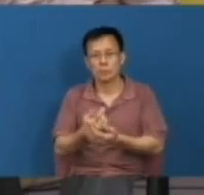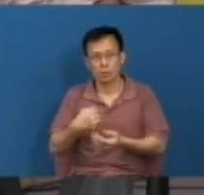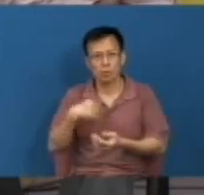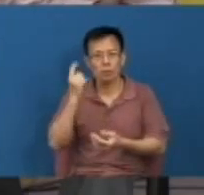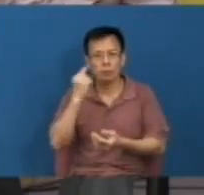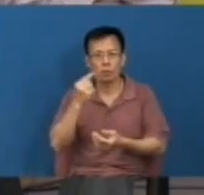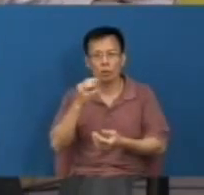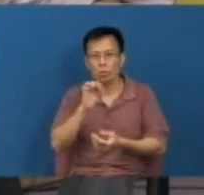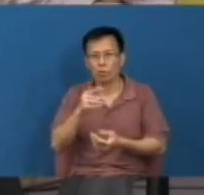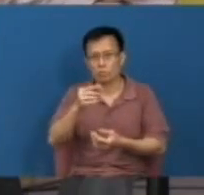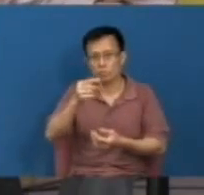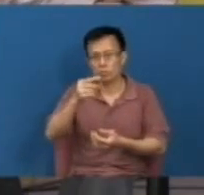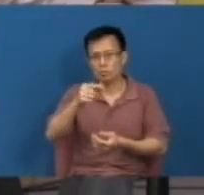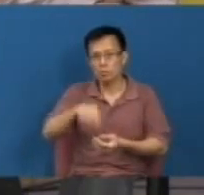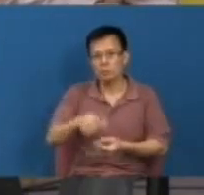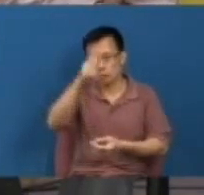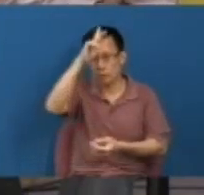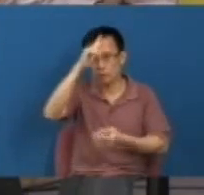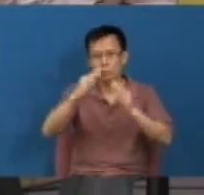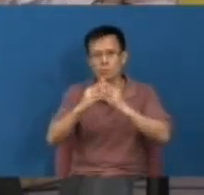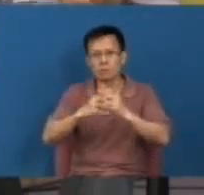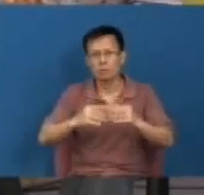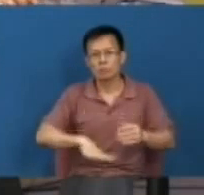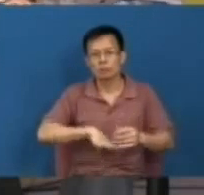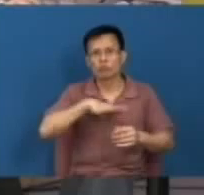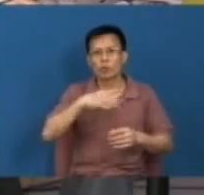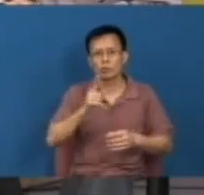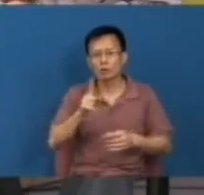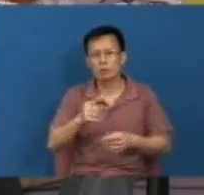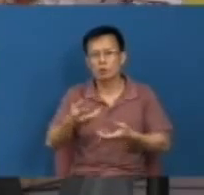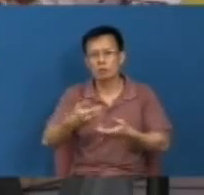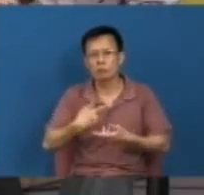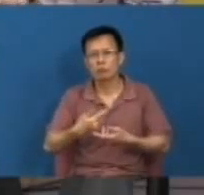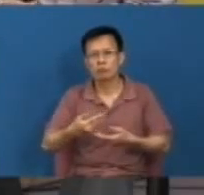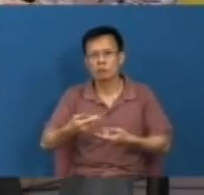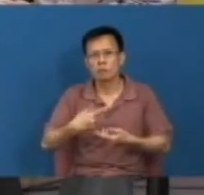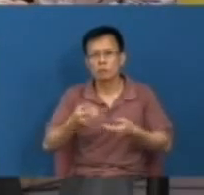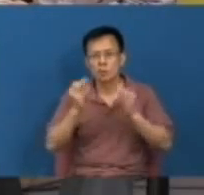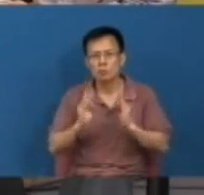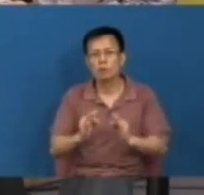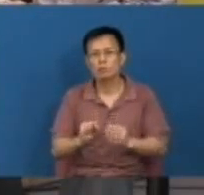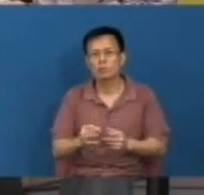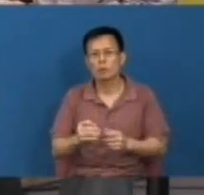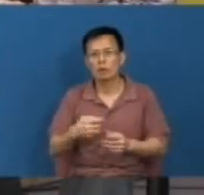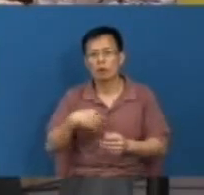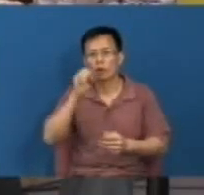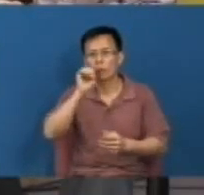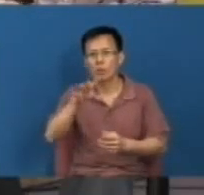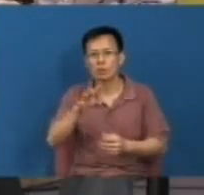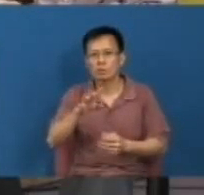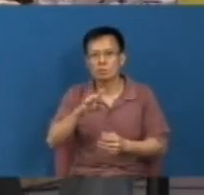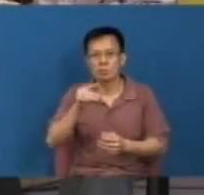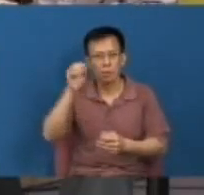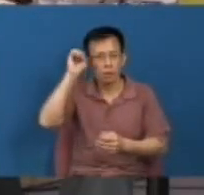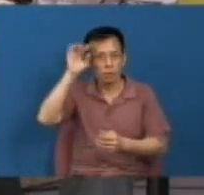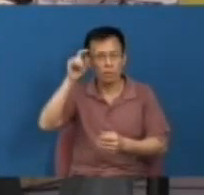係我對地政總署嘅不滿先啦。咁即係當其時我就話點解你俾300多萬我？咁佢嘅答覆俾我就係話，我問個專業律，我問個律師